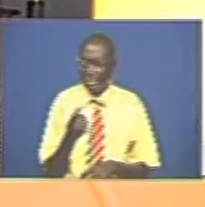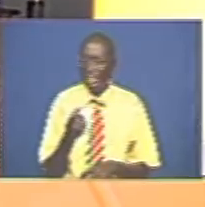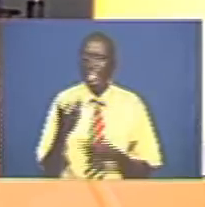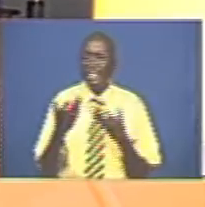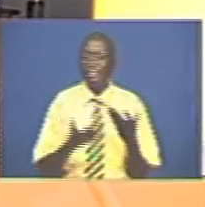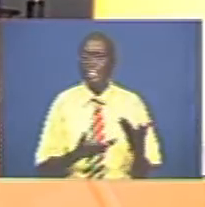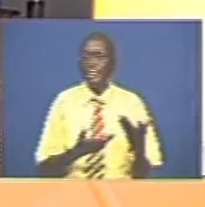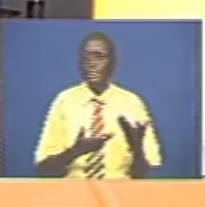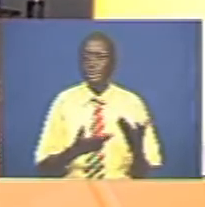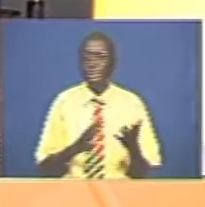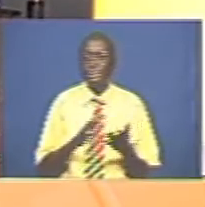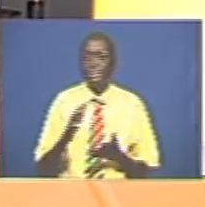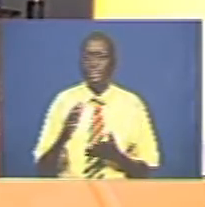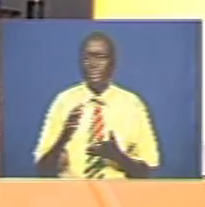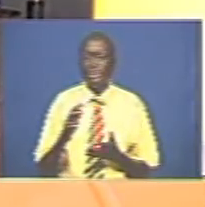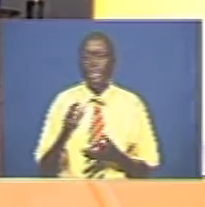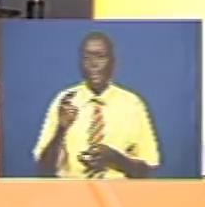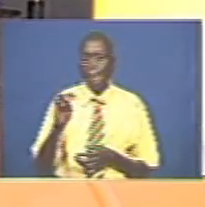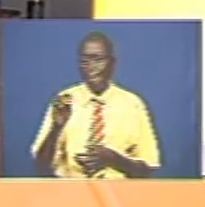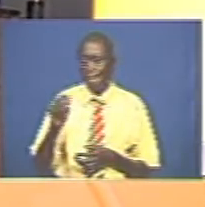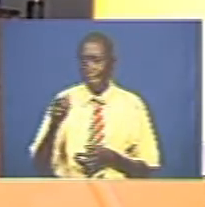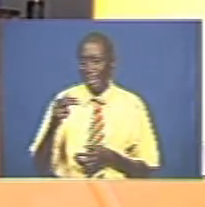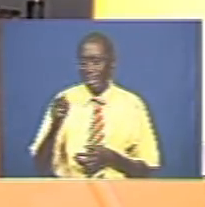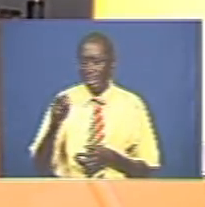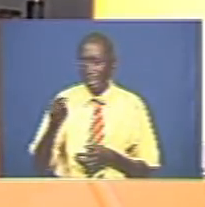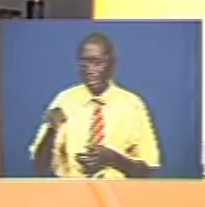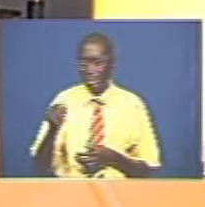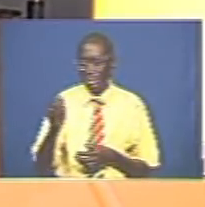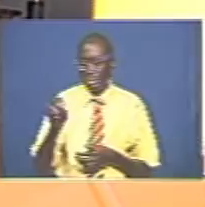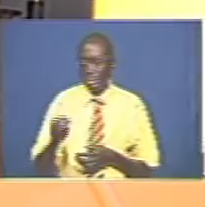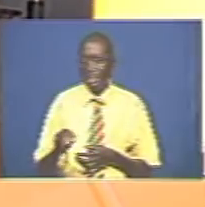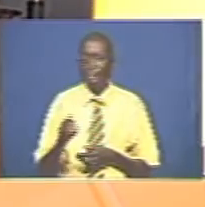mengi sana katika show Mahanja. Maneno yako ya mwisho sana kabla